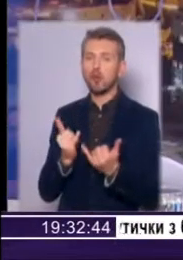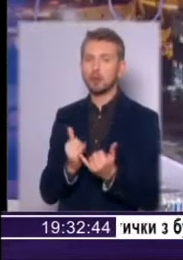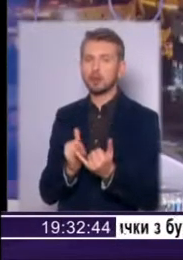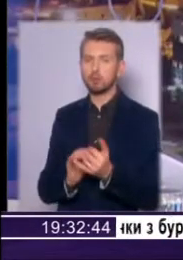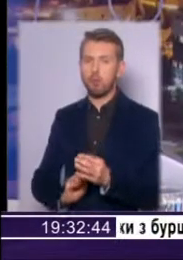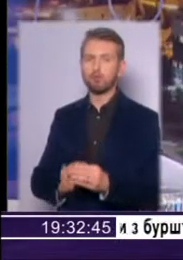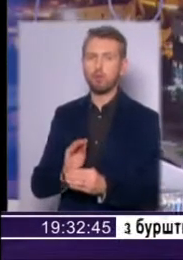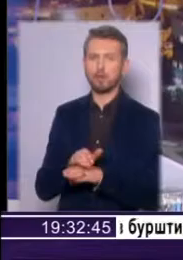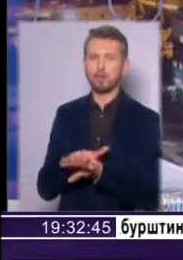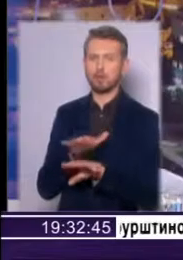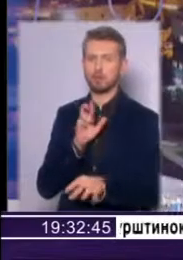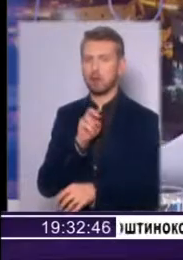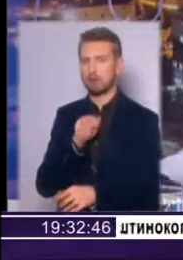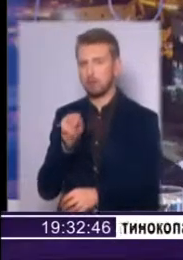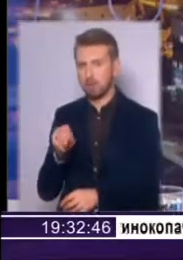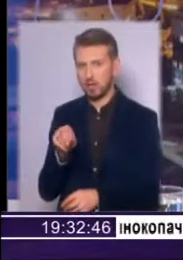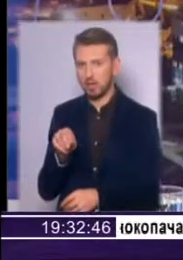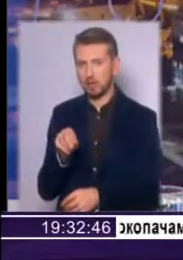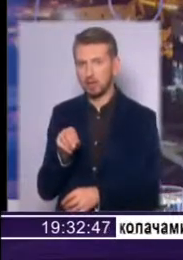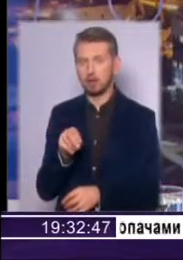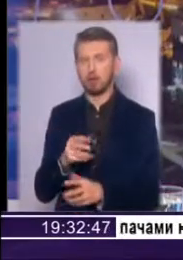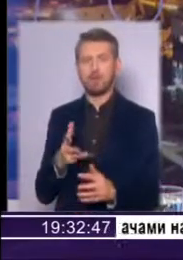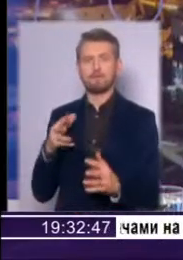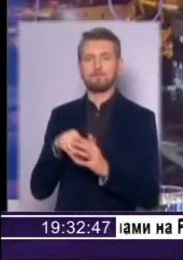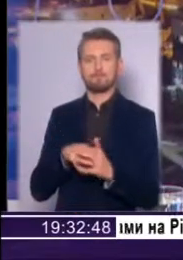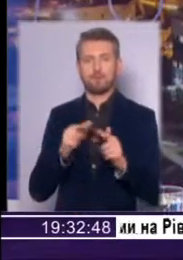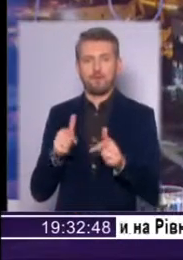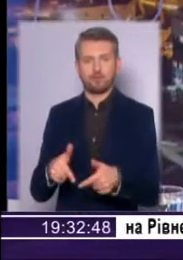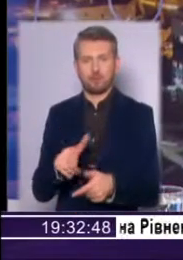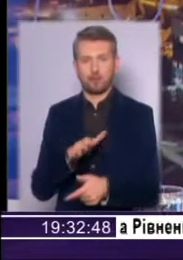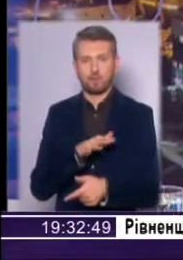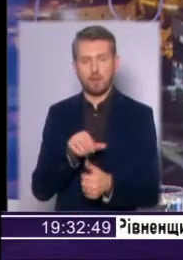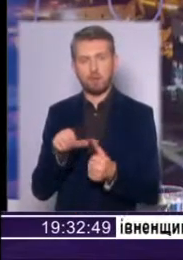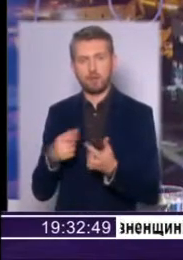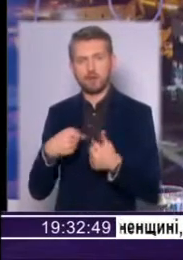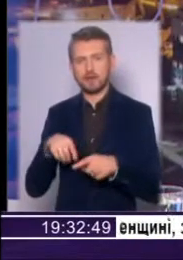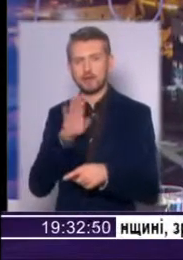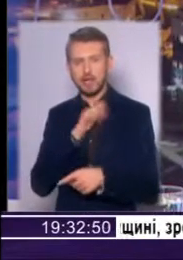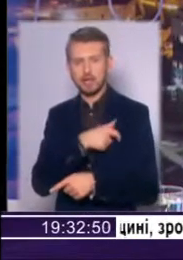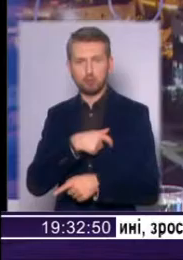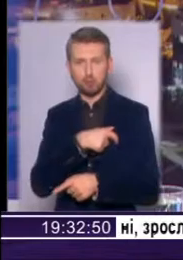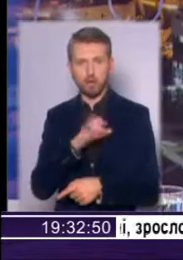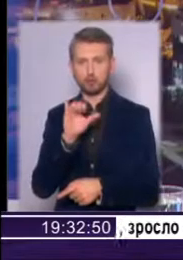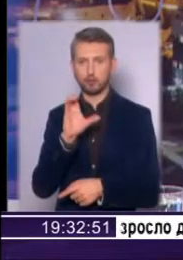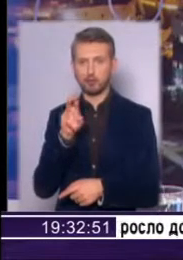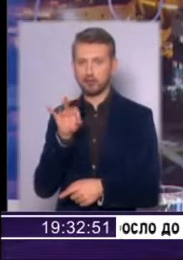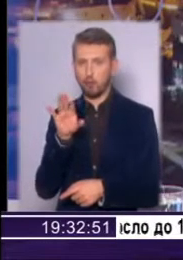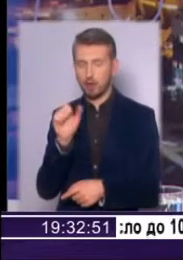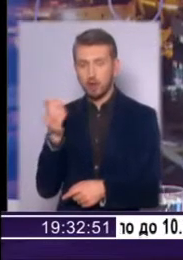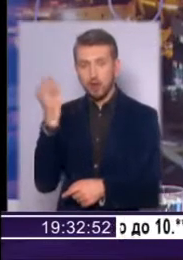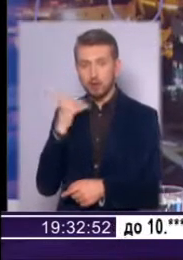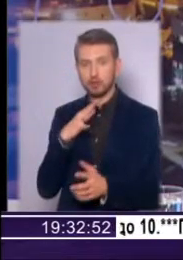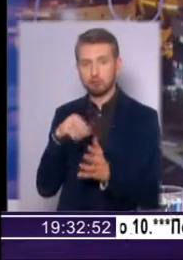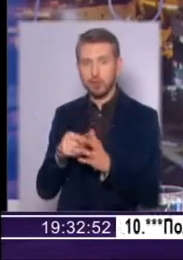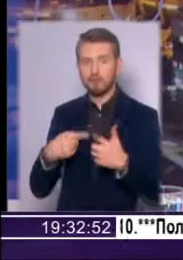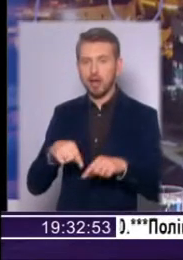ряди блоку Петра Порошенка до лав БПП. Увійшла позафракційна депутат, нардеп Суслова. Раніше вона була у